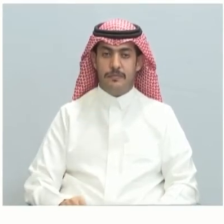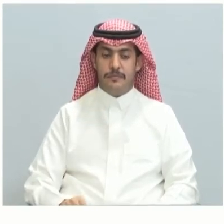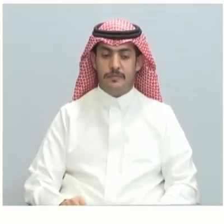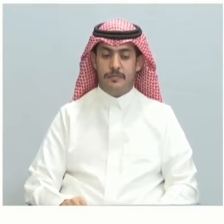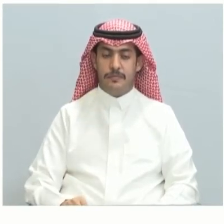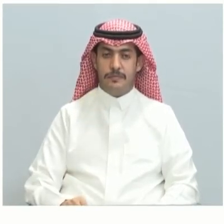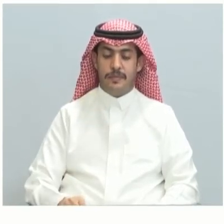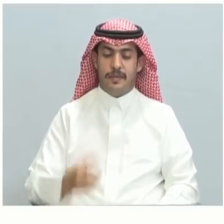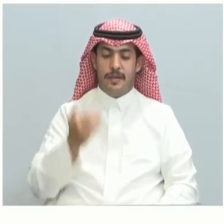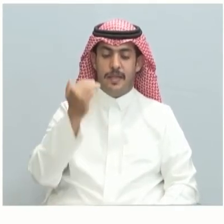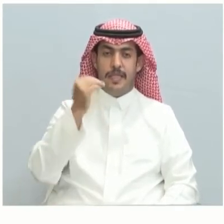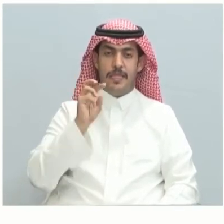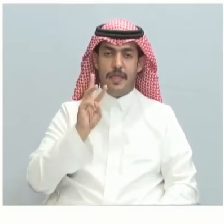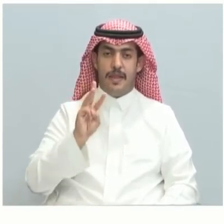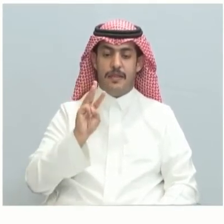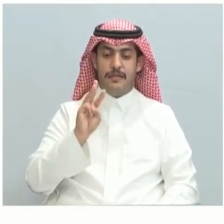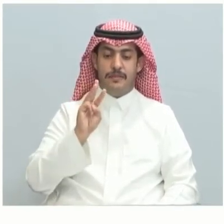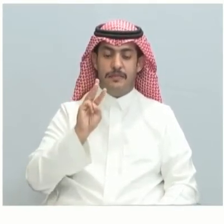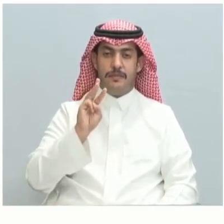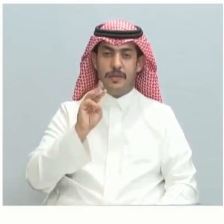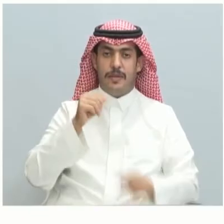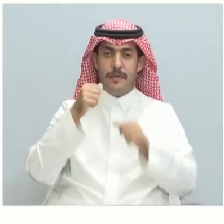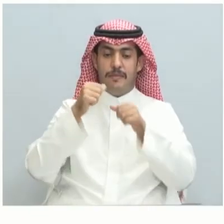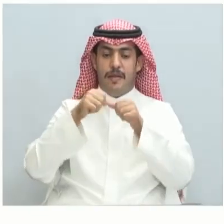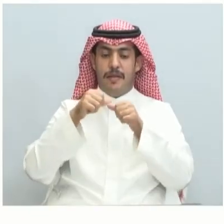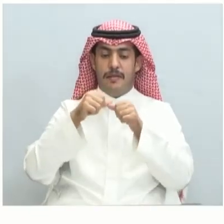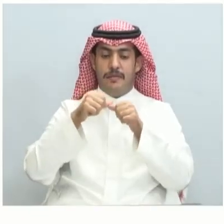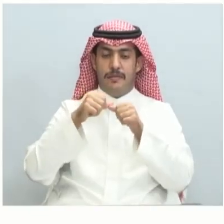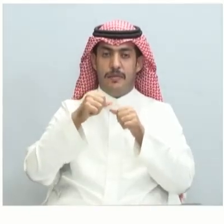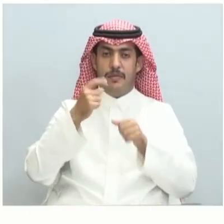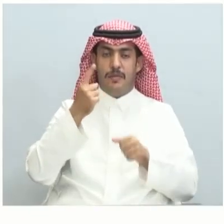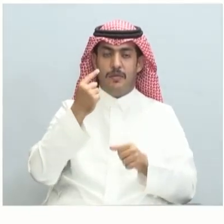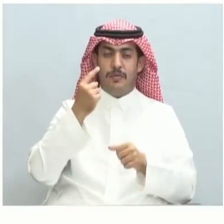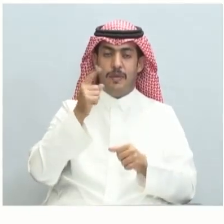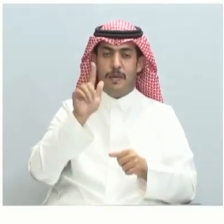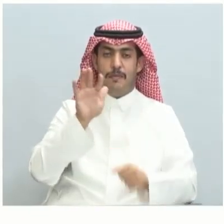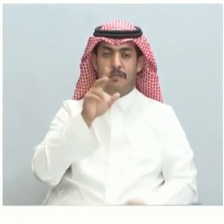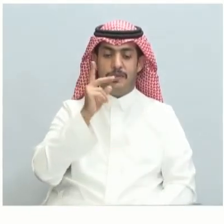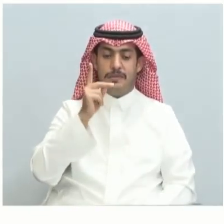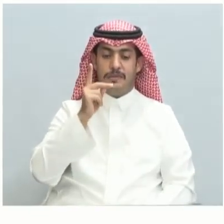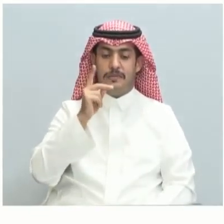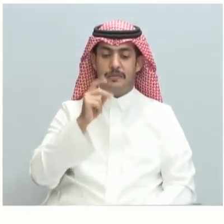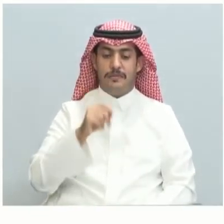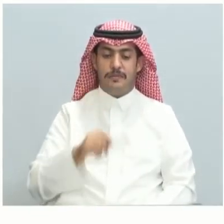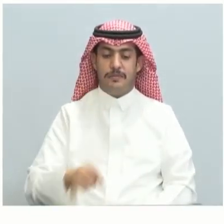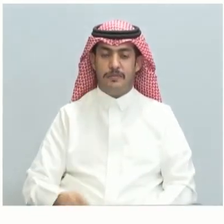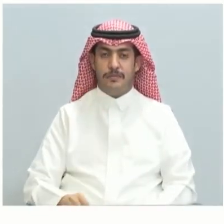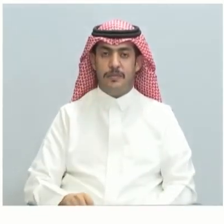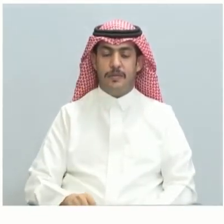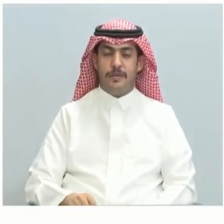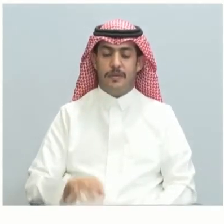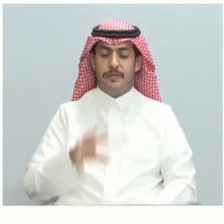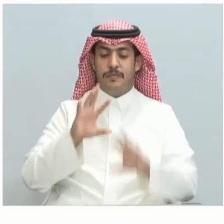ثلاثه اذا الباقي هو البسط اذا هنا ساضع البسط اذا